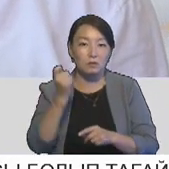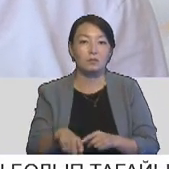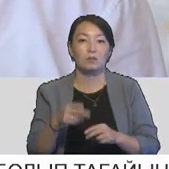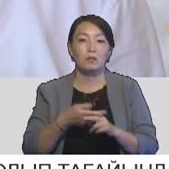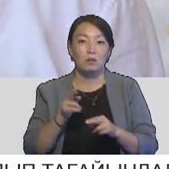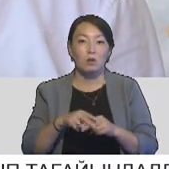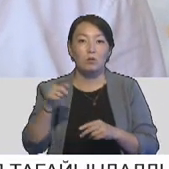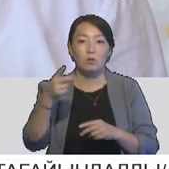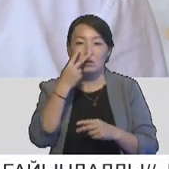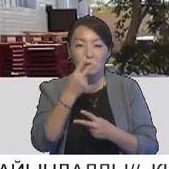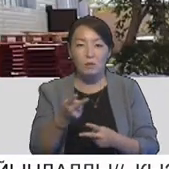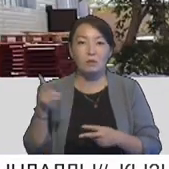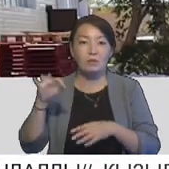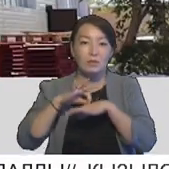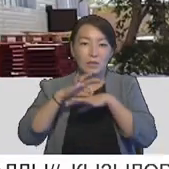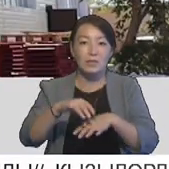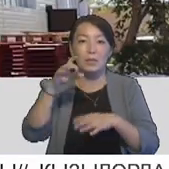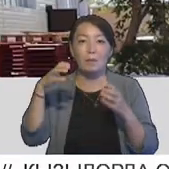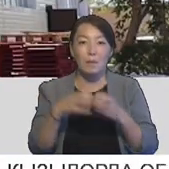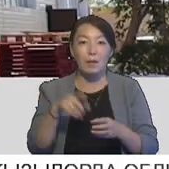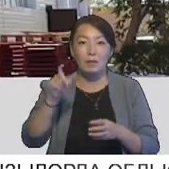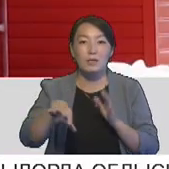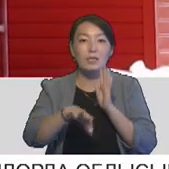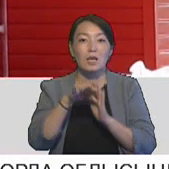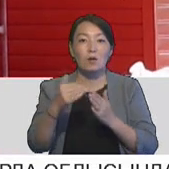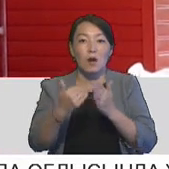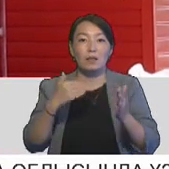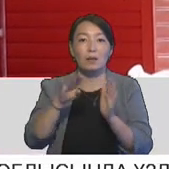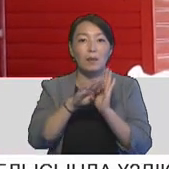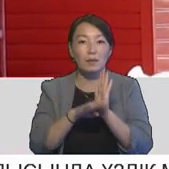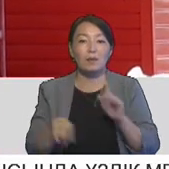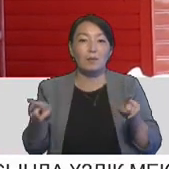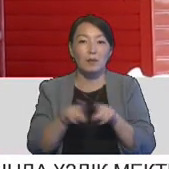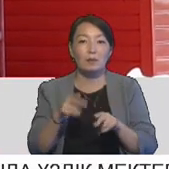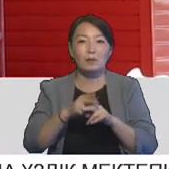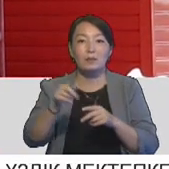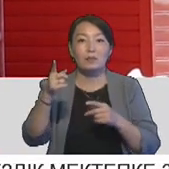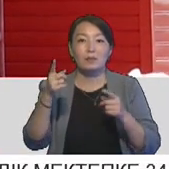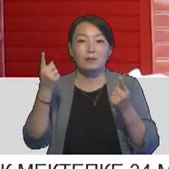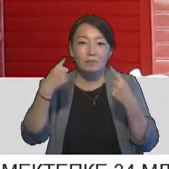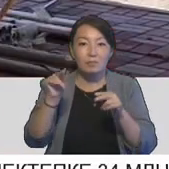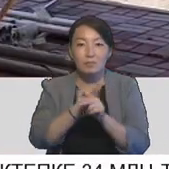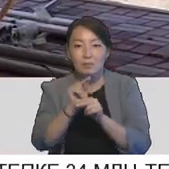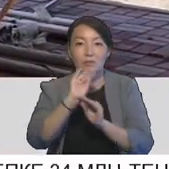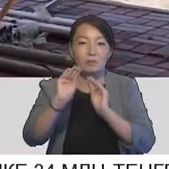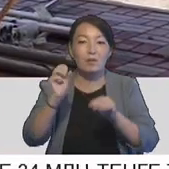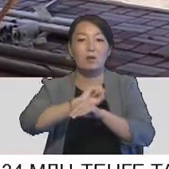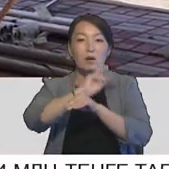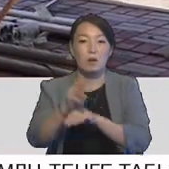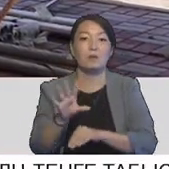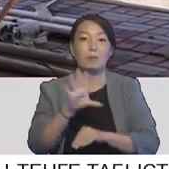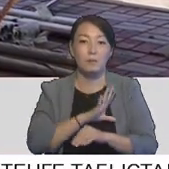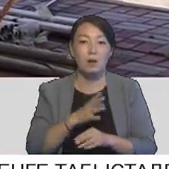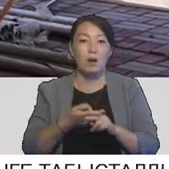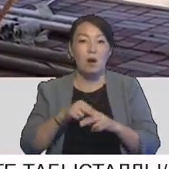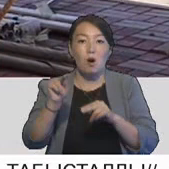жүргізілмепті. Осы ескерліп жетекші партияның сайлауалды бағдарламасы аясында аталмыш нысанның кем-кетігін жетілдіруге биыл қаржы бөлінген.